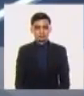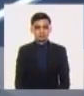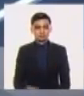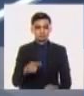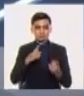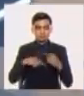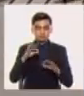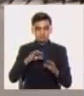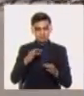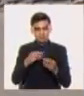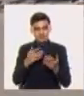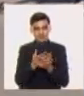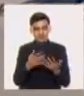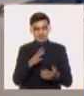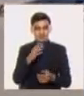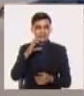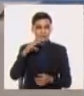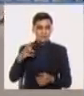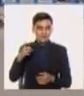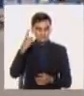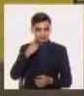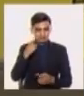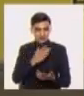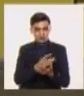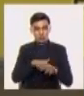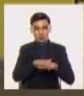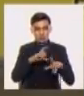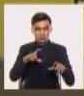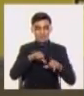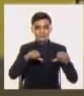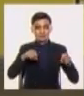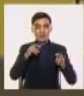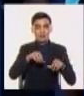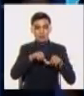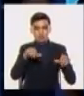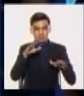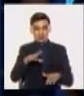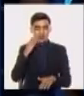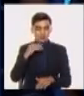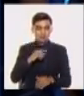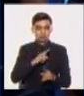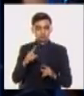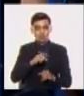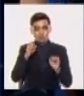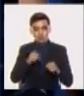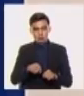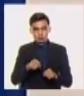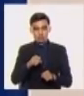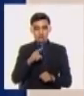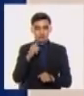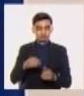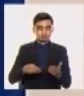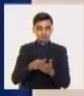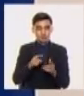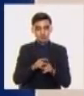К нам в редакцию стали поступать сообщения от граждан о том, что блокпосты вокруг Алматы можно якобы беспрепятственно пройти за